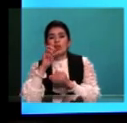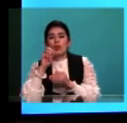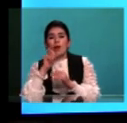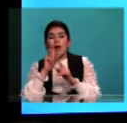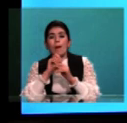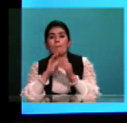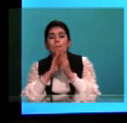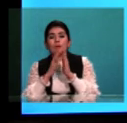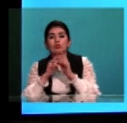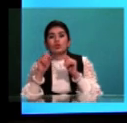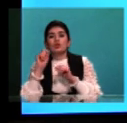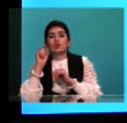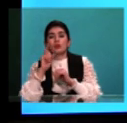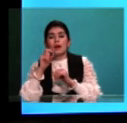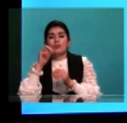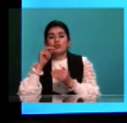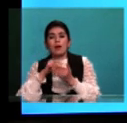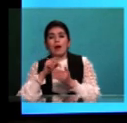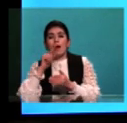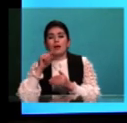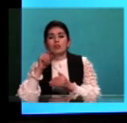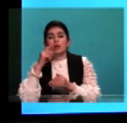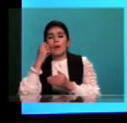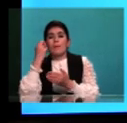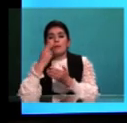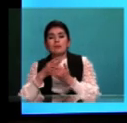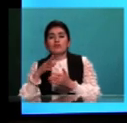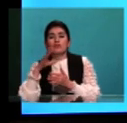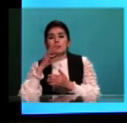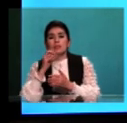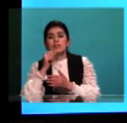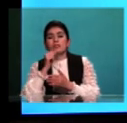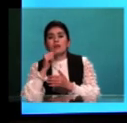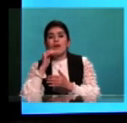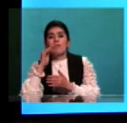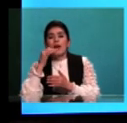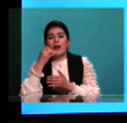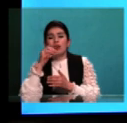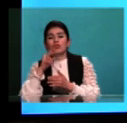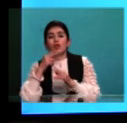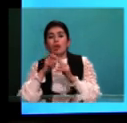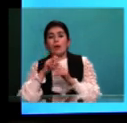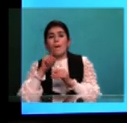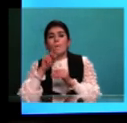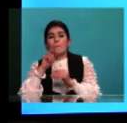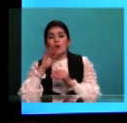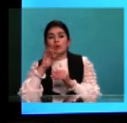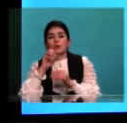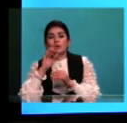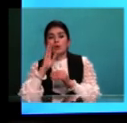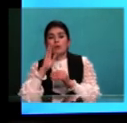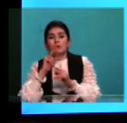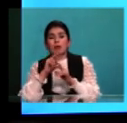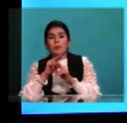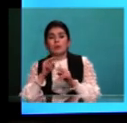таким образом, что стоит галочка «Показывать все скрытые файлы», то данная программа эти файлы